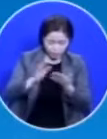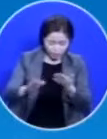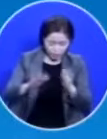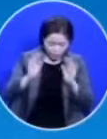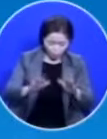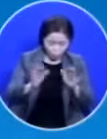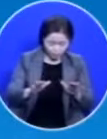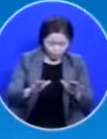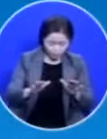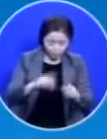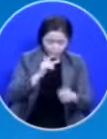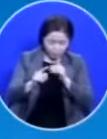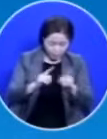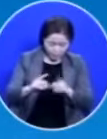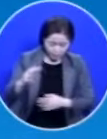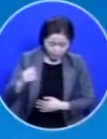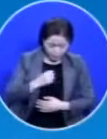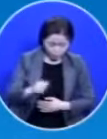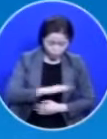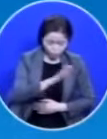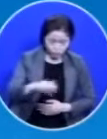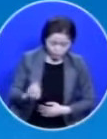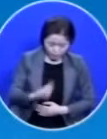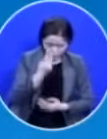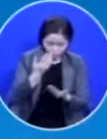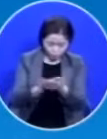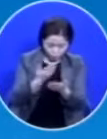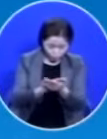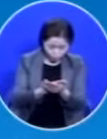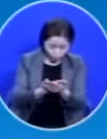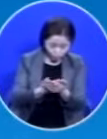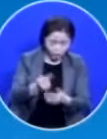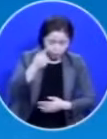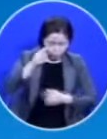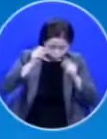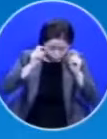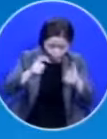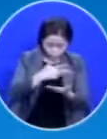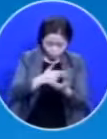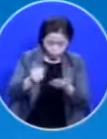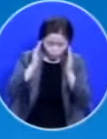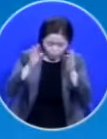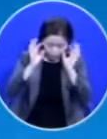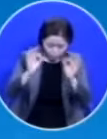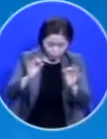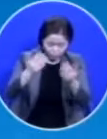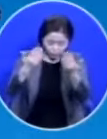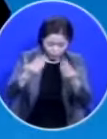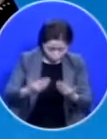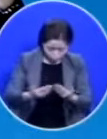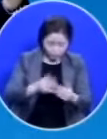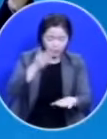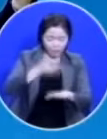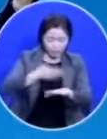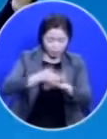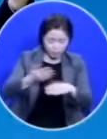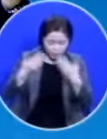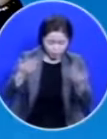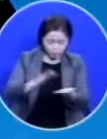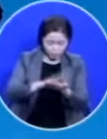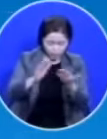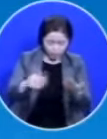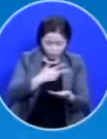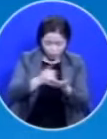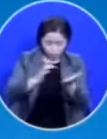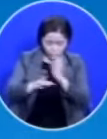오늘 말씀으로 우리를 살려주시고 눈을 열어 주를 바라보게 하여 주시니 사 주